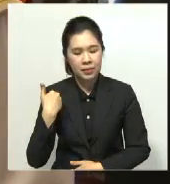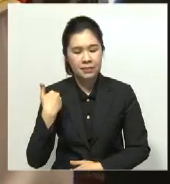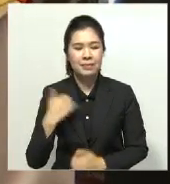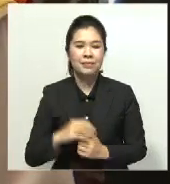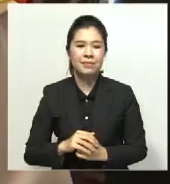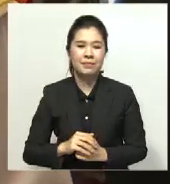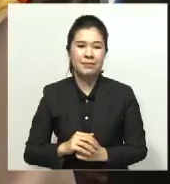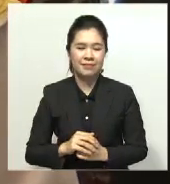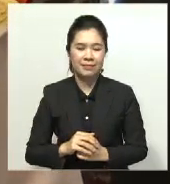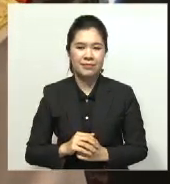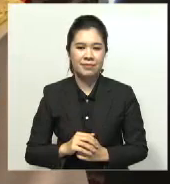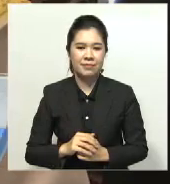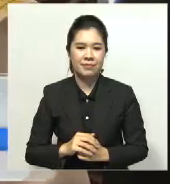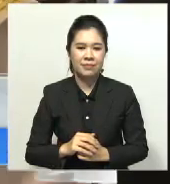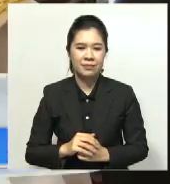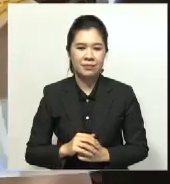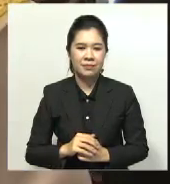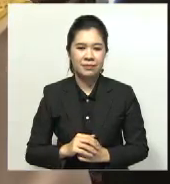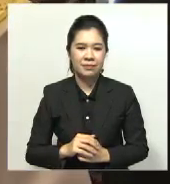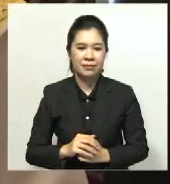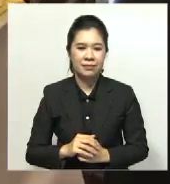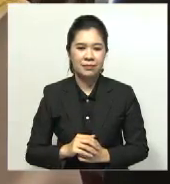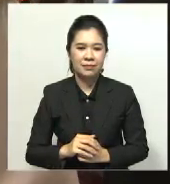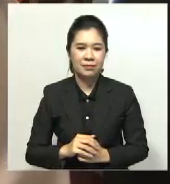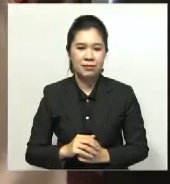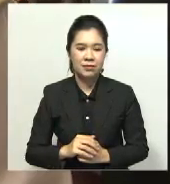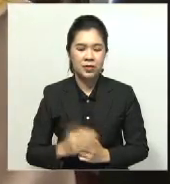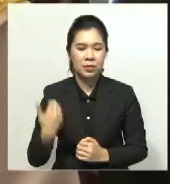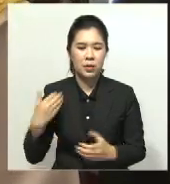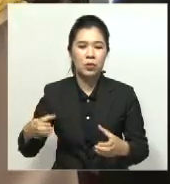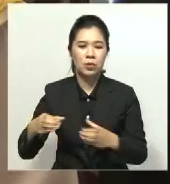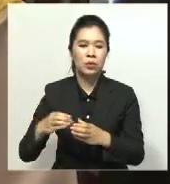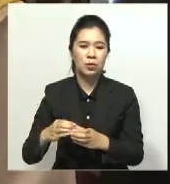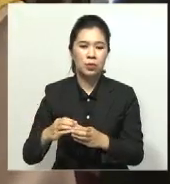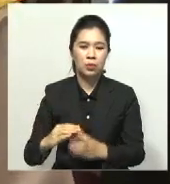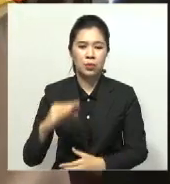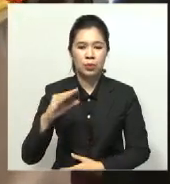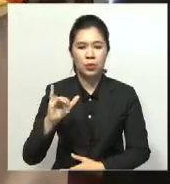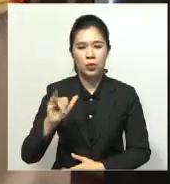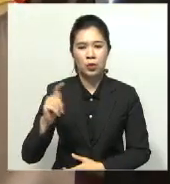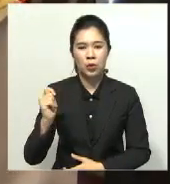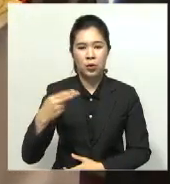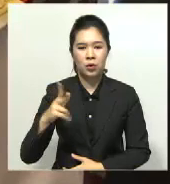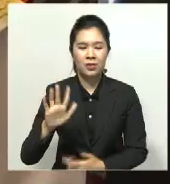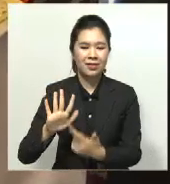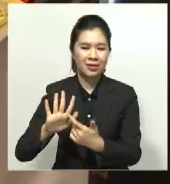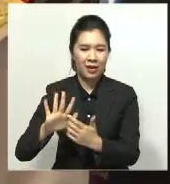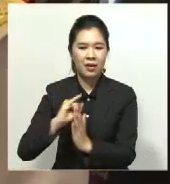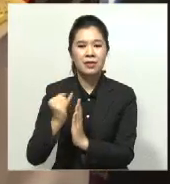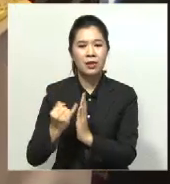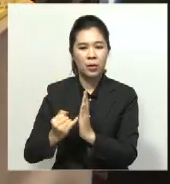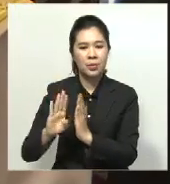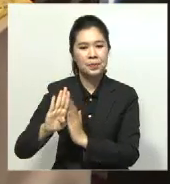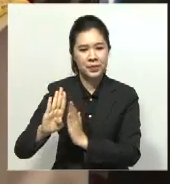าลนะอบต.เนี่ยนะครับแล้วก็โยธาจังหวัดป้องกันภัยฝ่ายพลเรือนจังหวัดนะครับแล้วก็